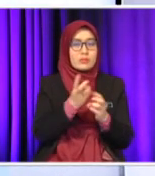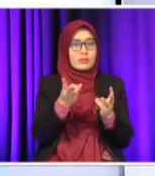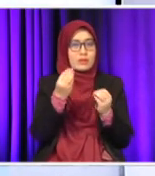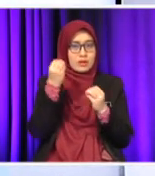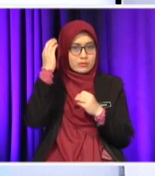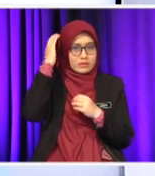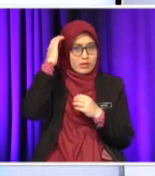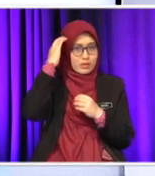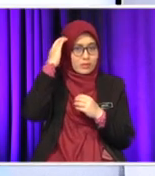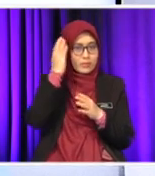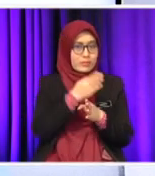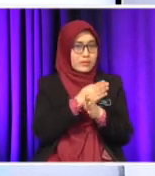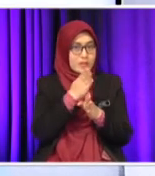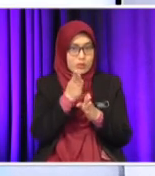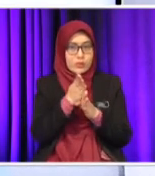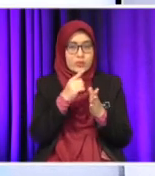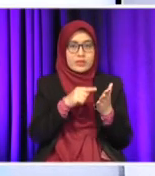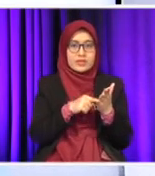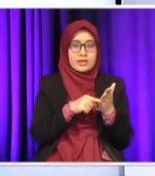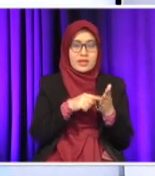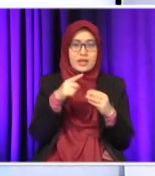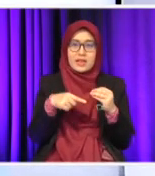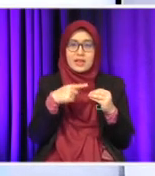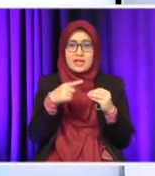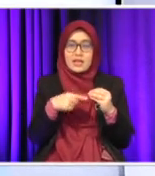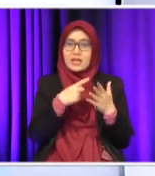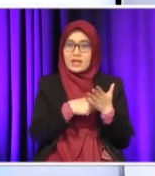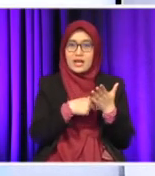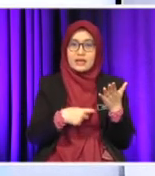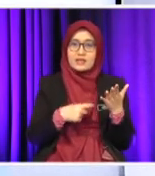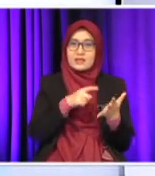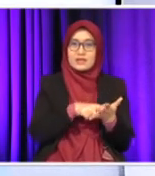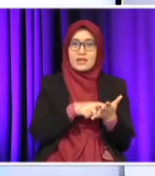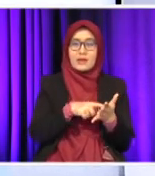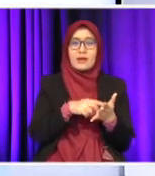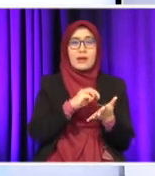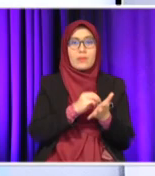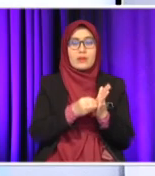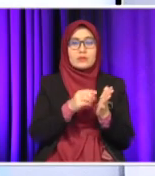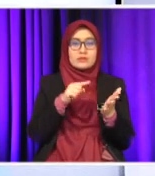rekaya tentang promosinya Jadi maksudnya